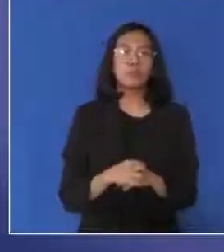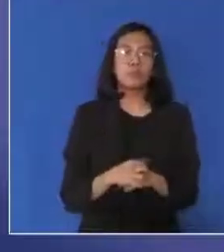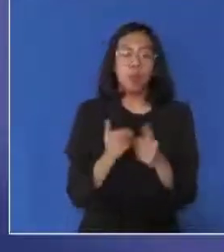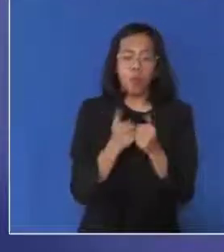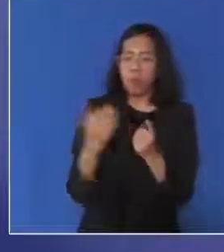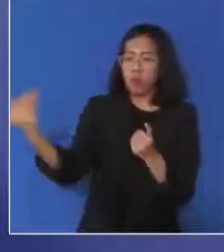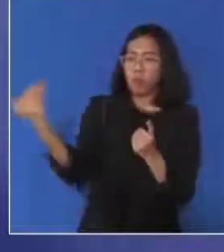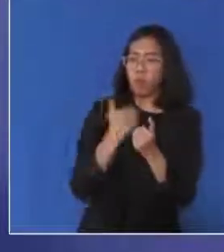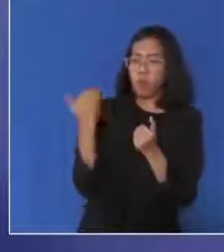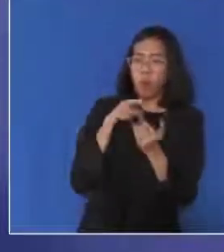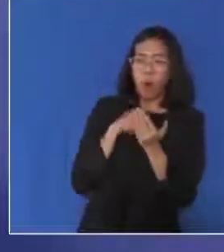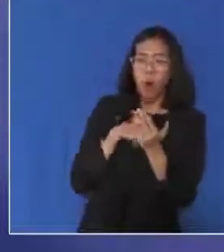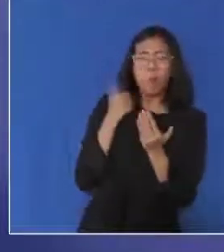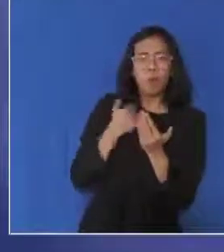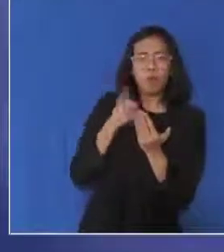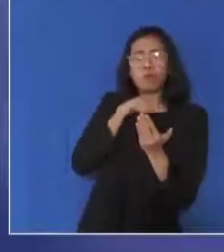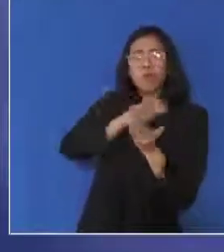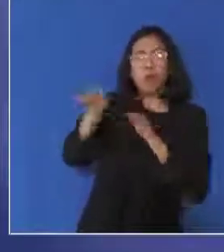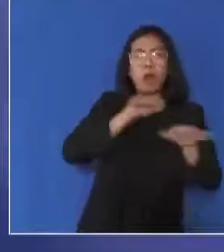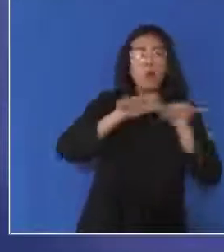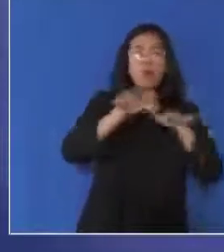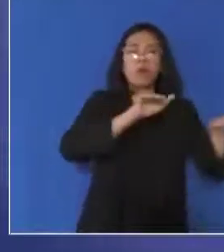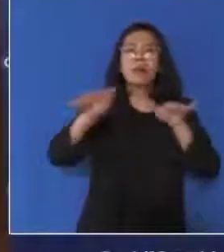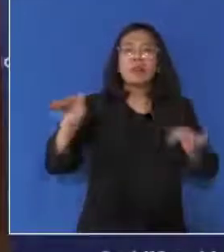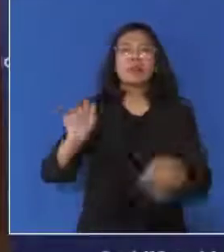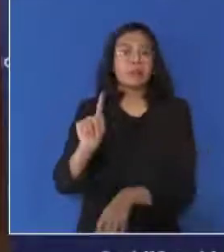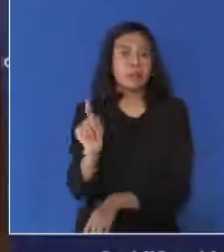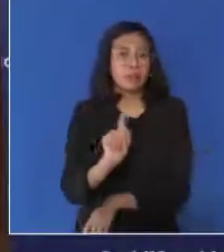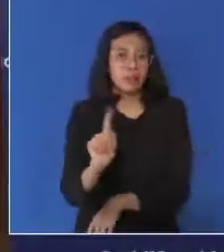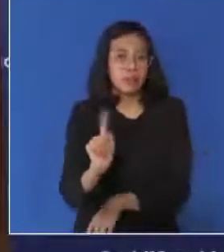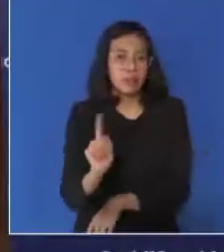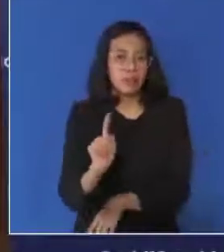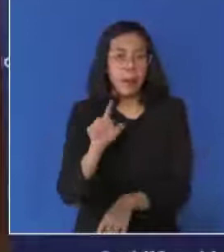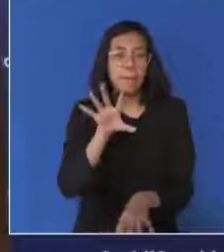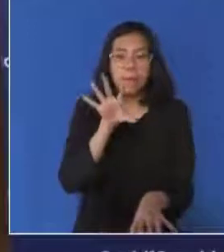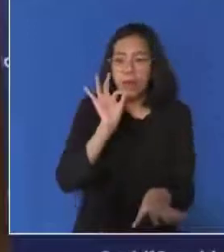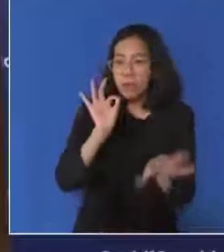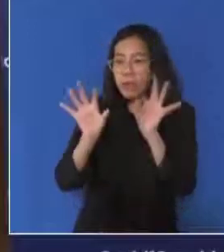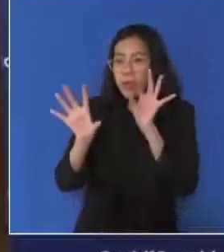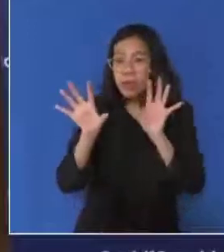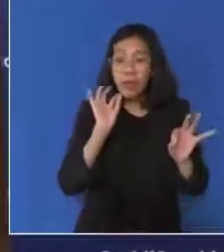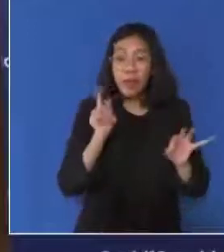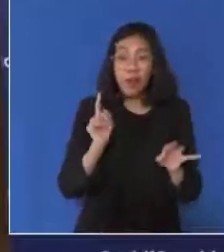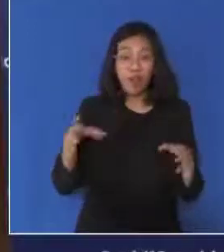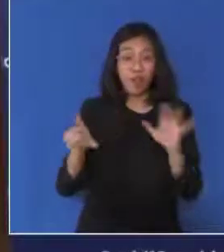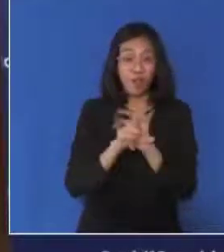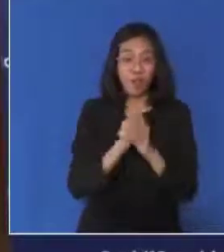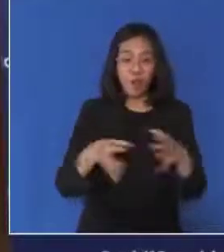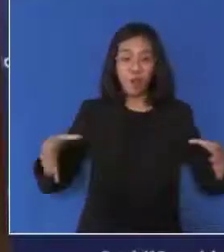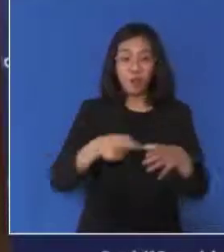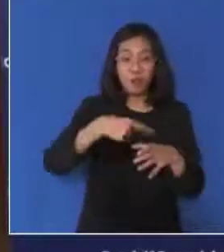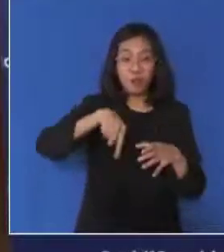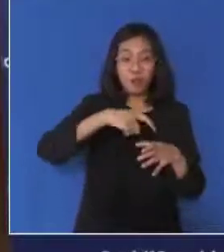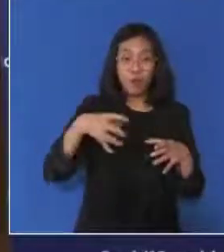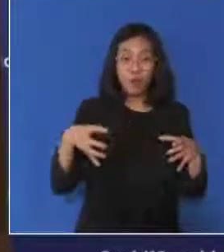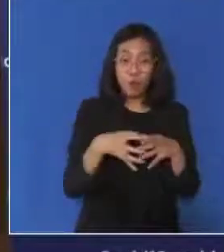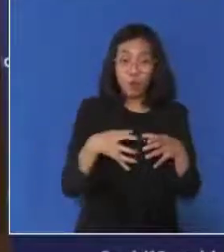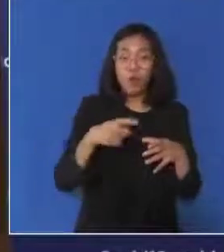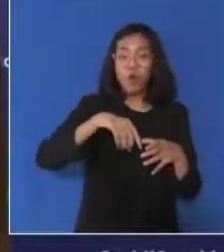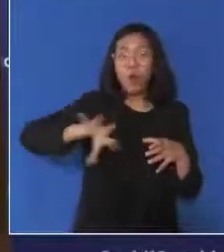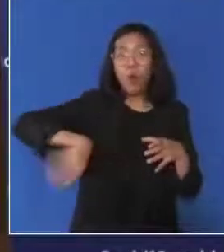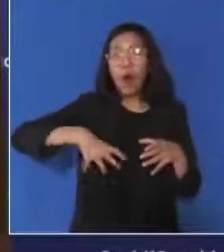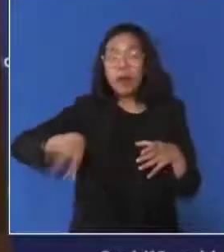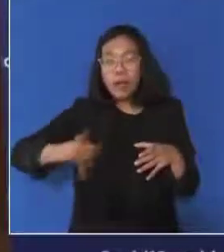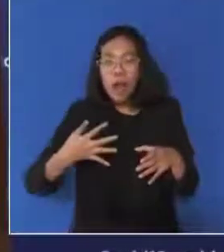oh udah bener Terus dibagi Apa perlu juga dibagi gitu kan kalau misalnya di dalam grup keluarga itu ada orang